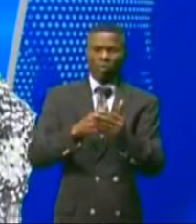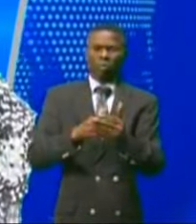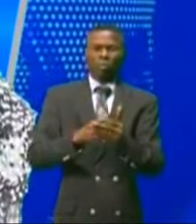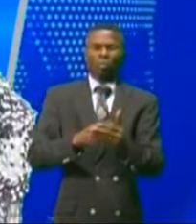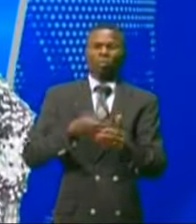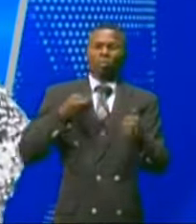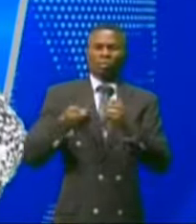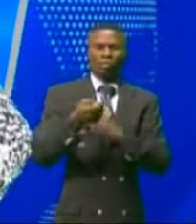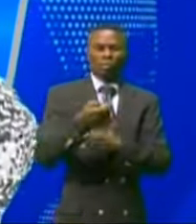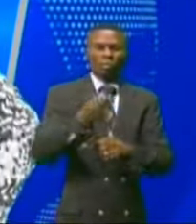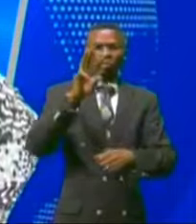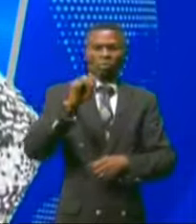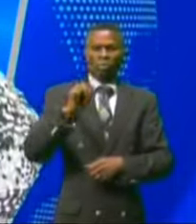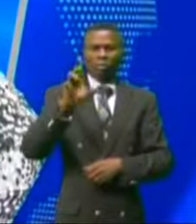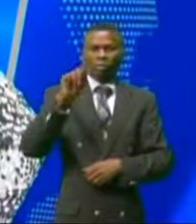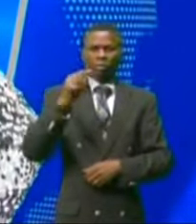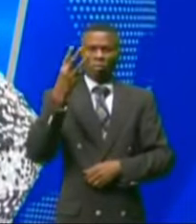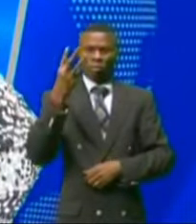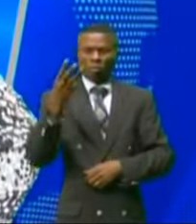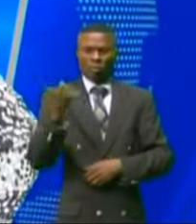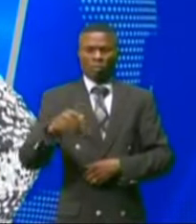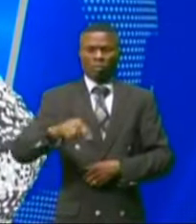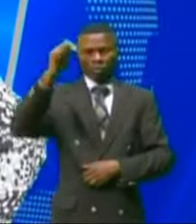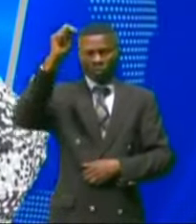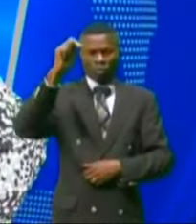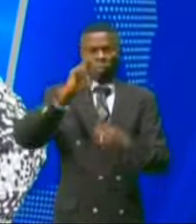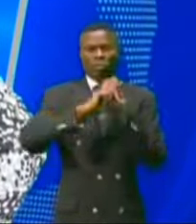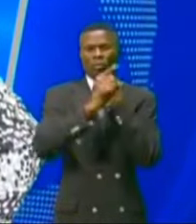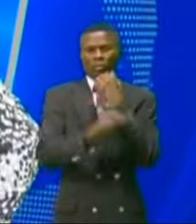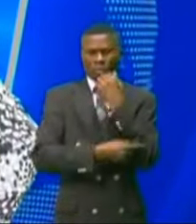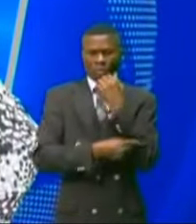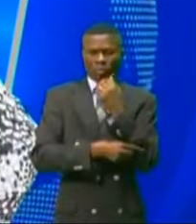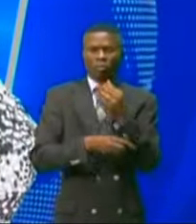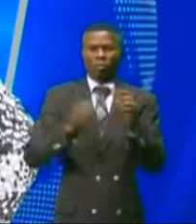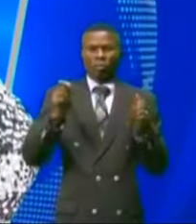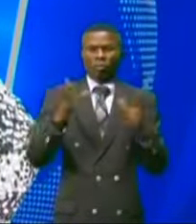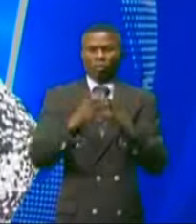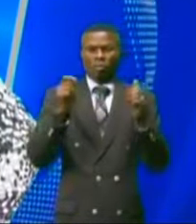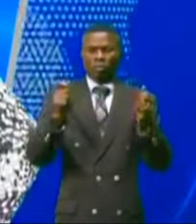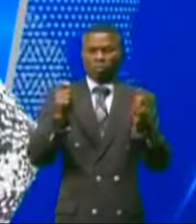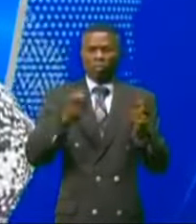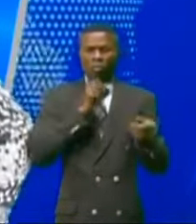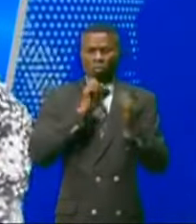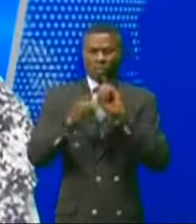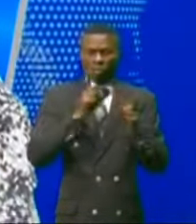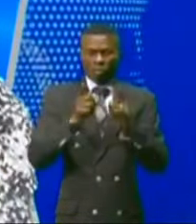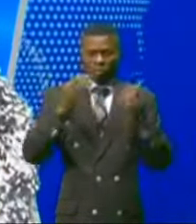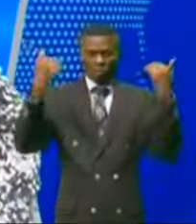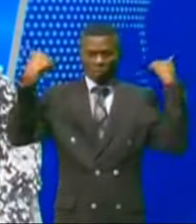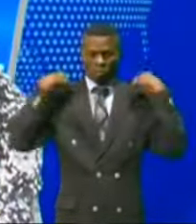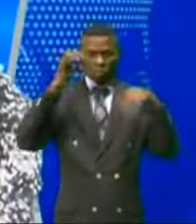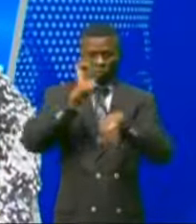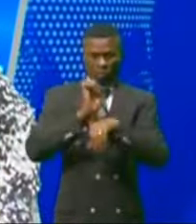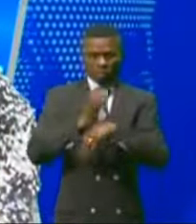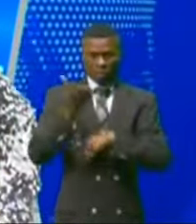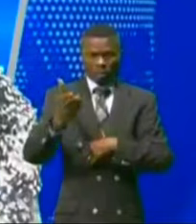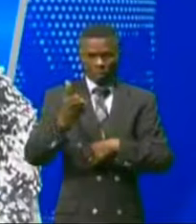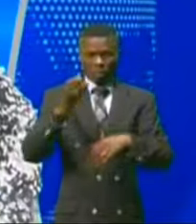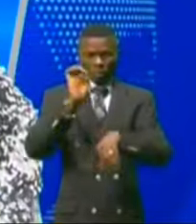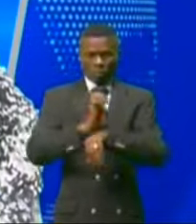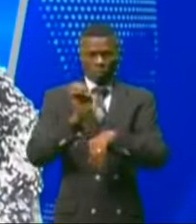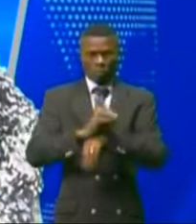perpétrés par le 1-23 dans la province du Nord Kivu. C'était au cours d'un point de presse animé par le représentant légal au niveau de